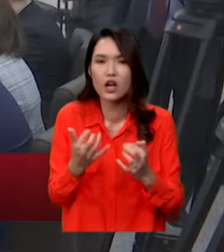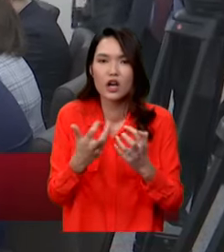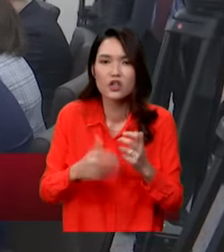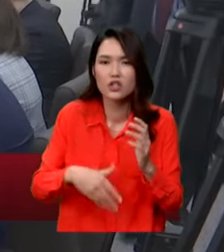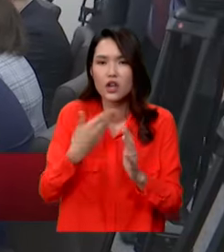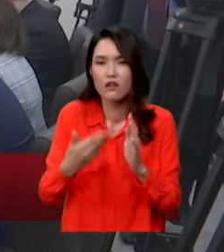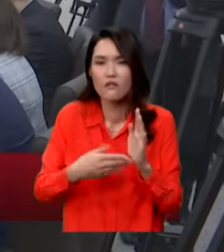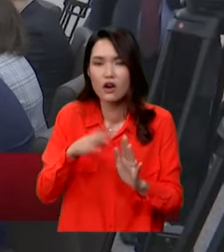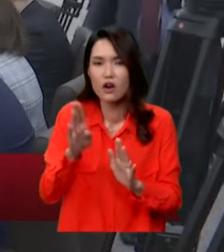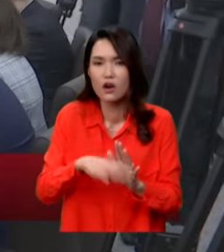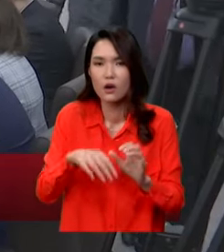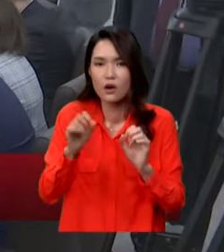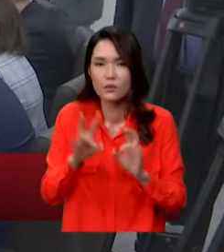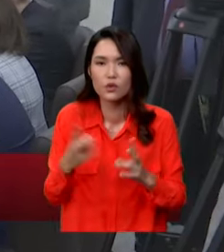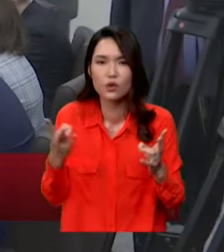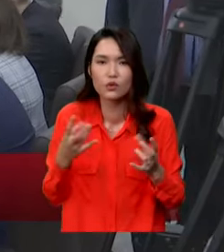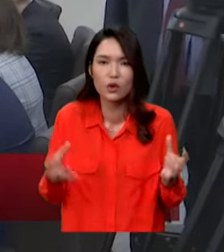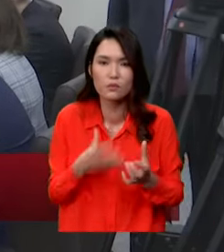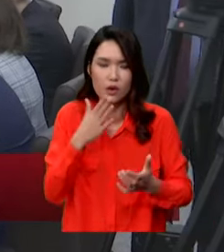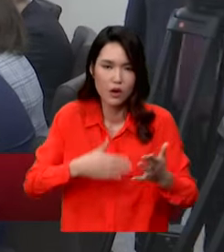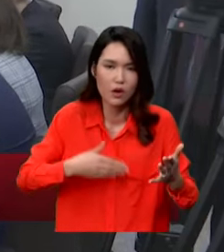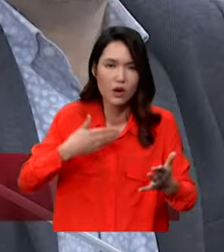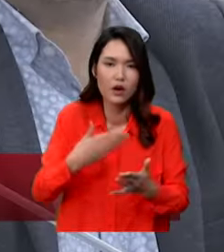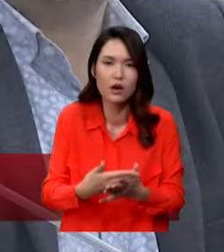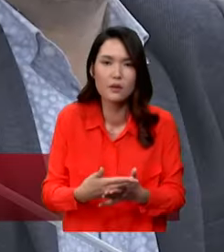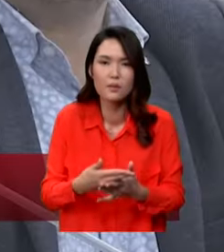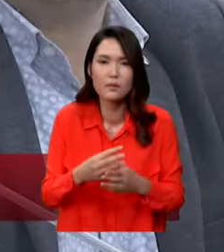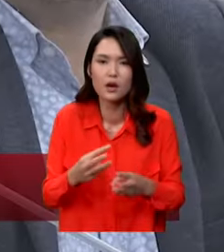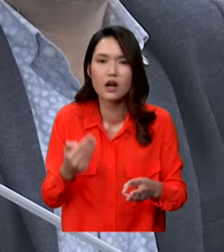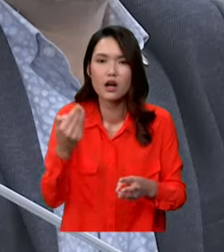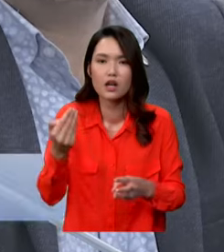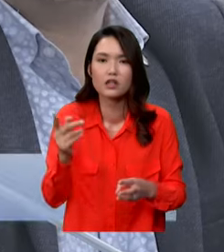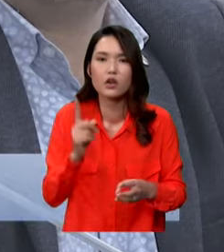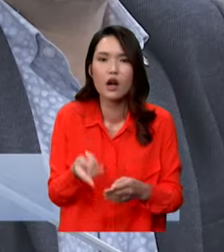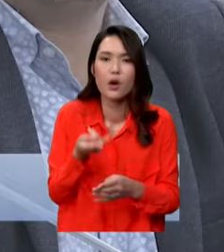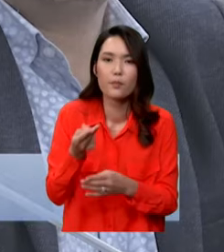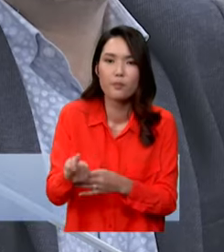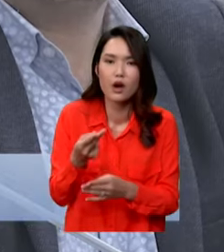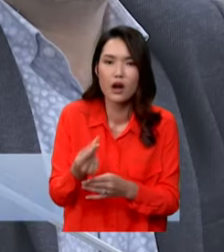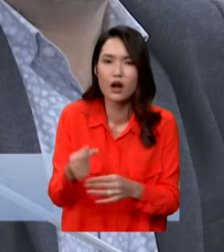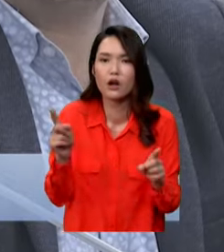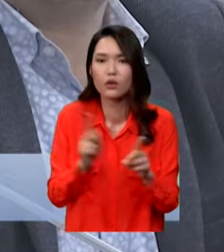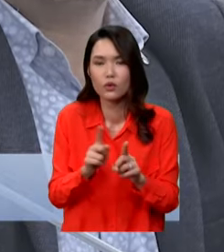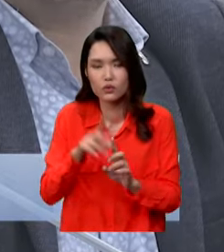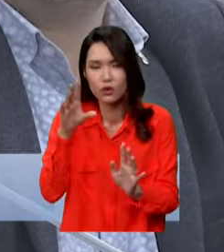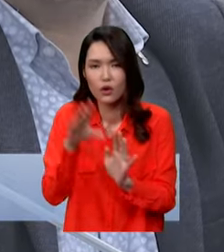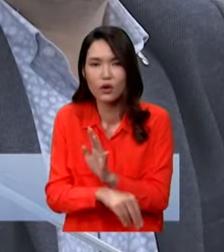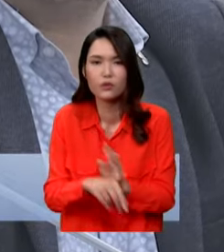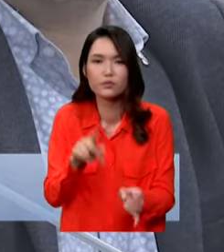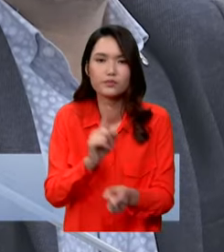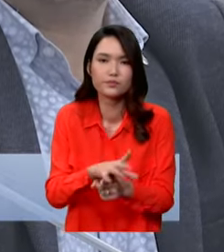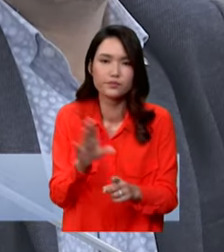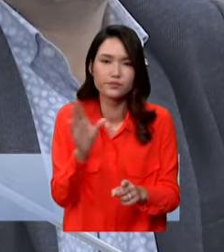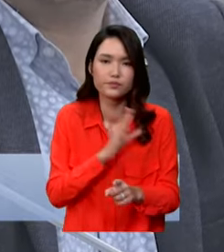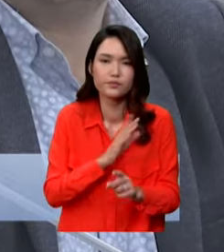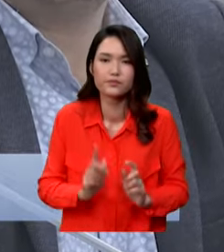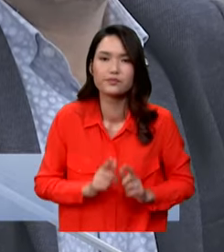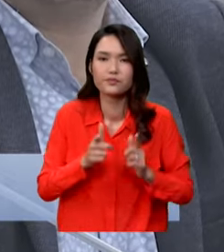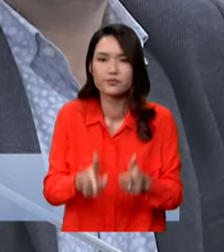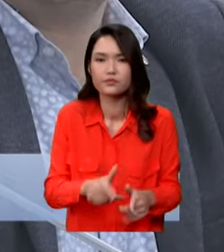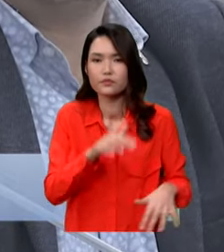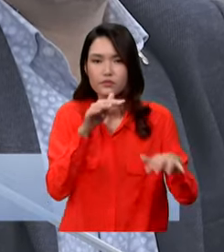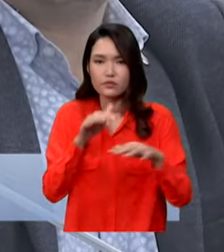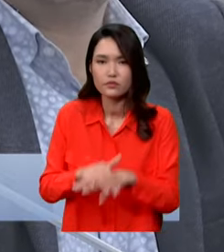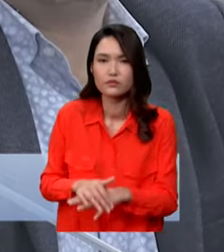вопросу безопасности нужно подходить адресно по банкам. Количество платежных транзакций тоже увеличивается. Количество банки, у